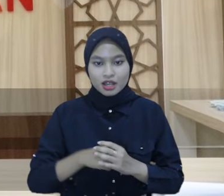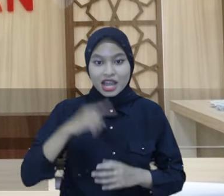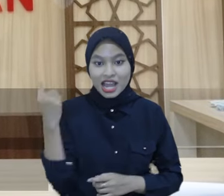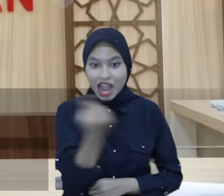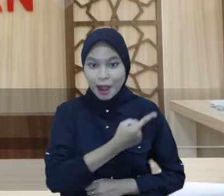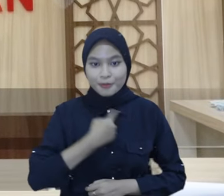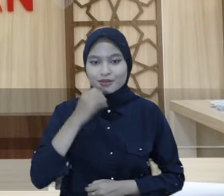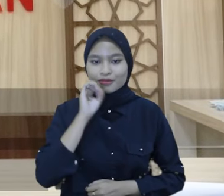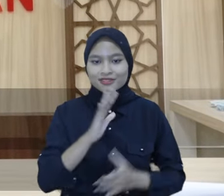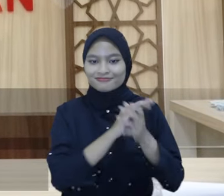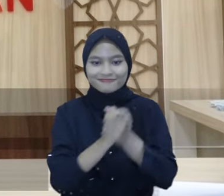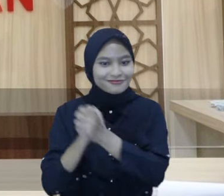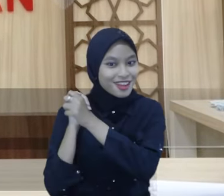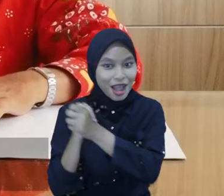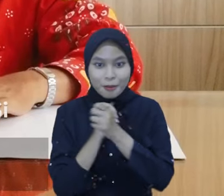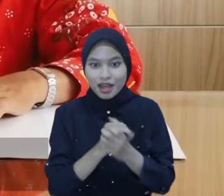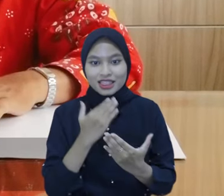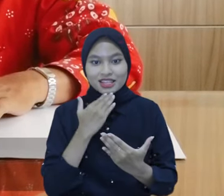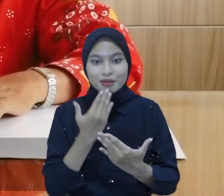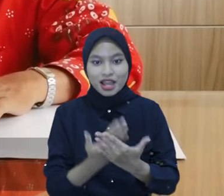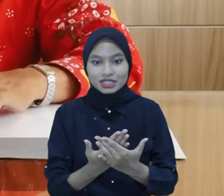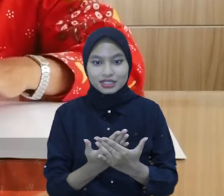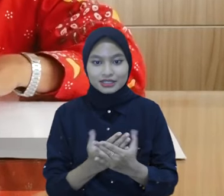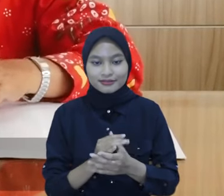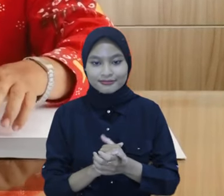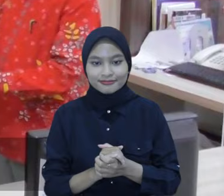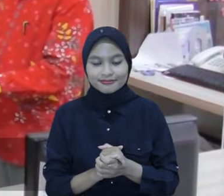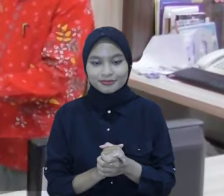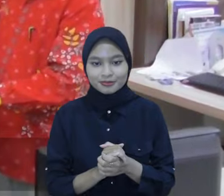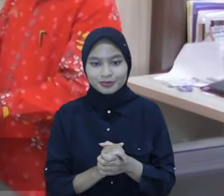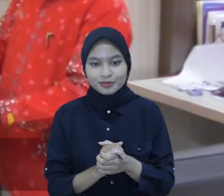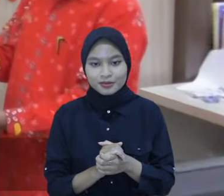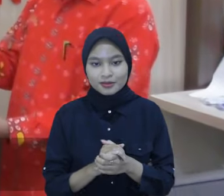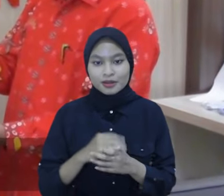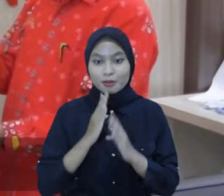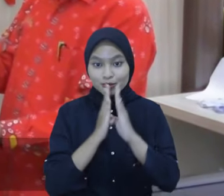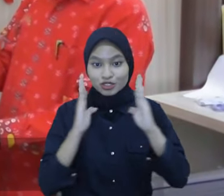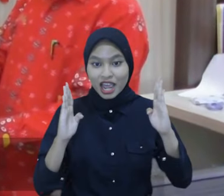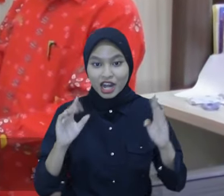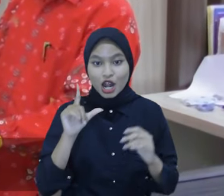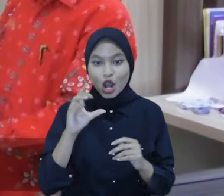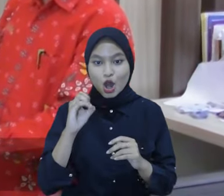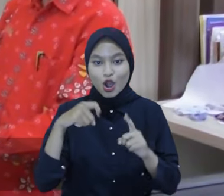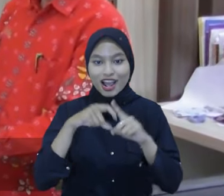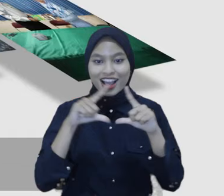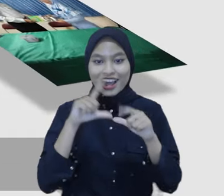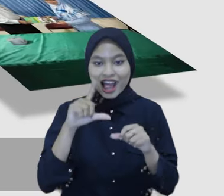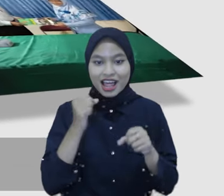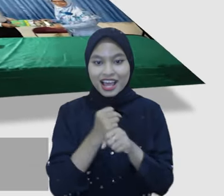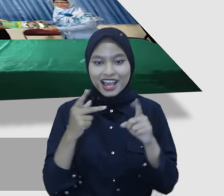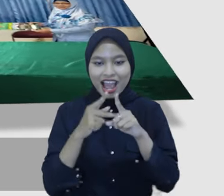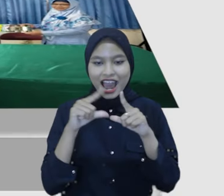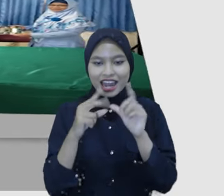kami menyampaikan selamat dan terima kasih bahwa perpustakaan lokal dana SMA Negeri 1 Sedayu